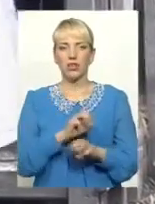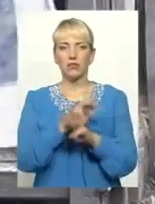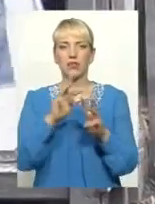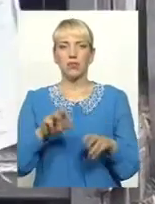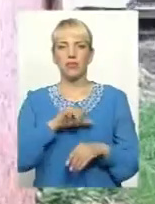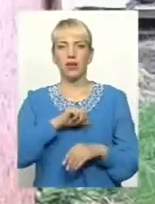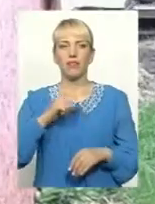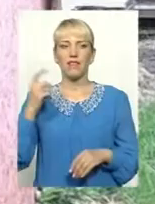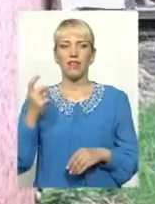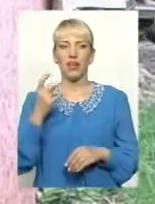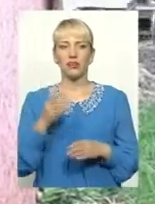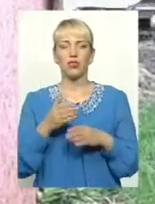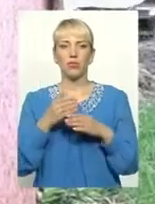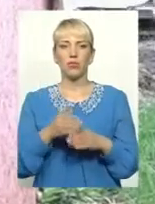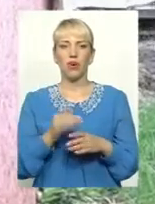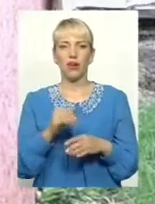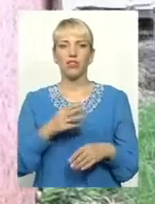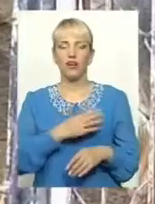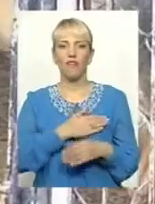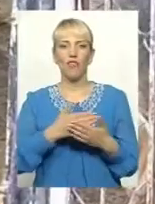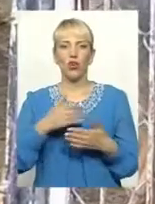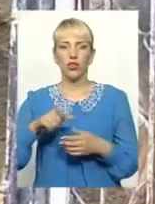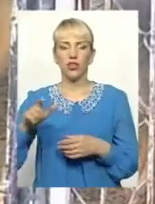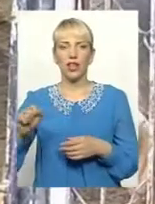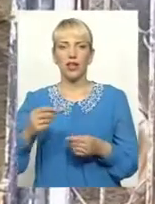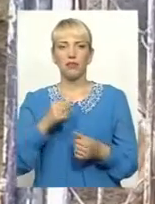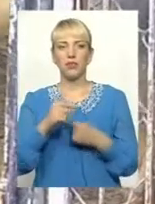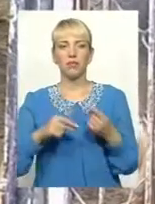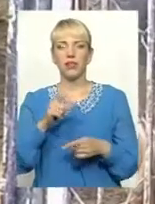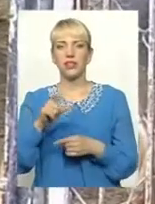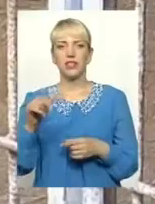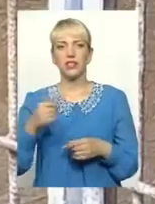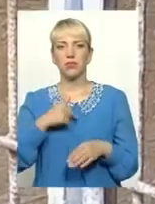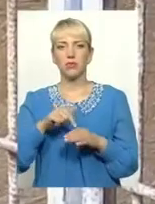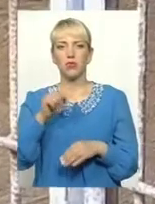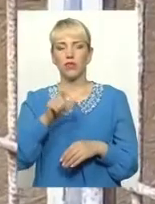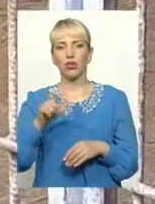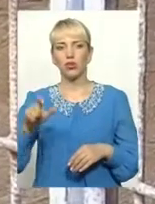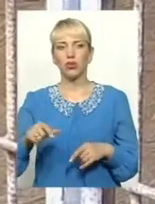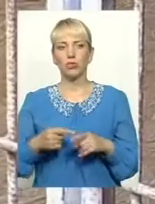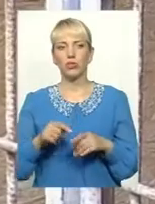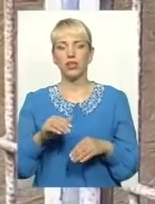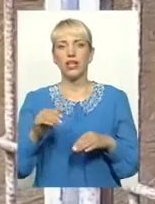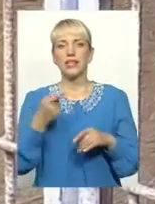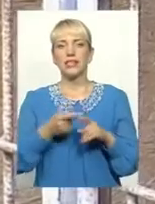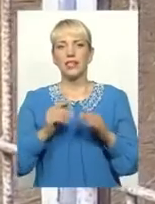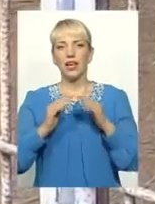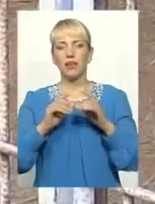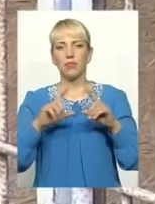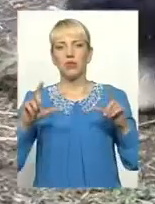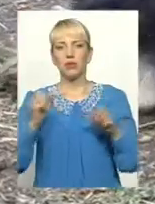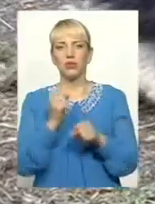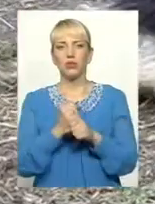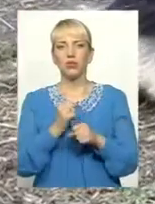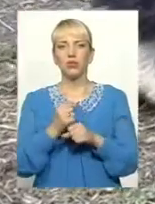самі власники, допомагають волонтери, підприємці та просто співчуваючі громадяни. Притулок «Добро» функціонує і як